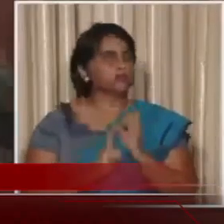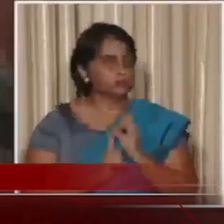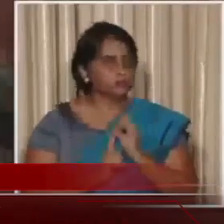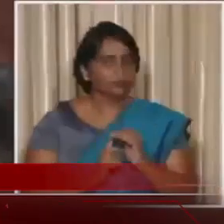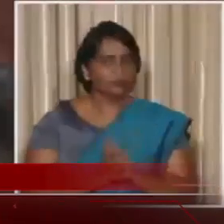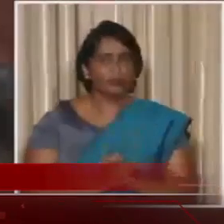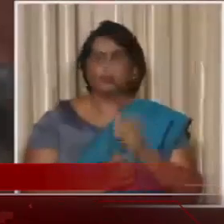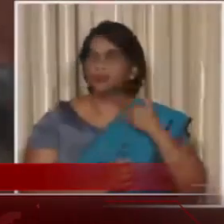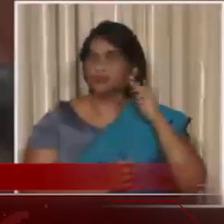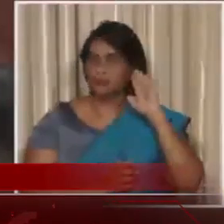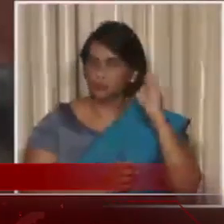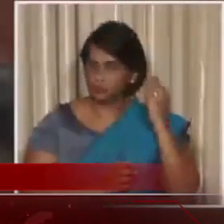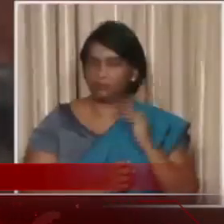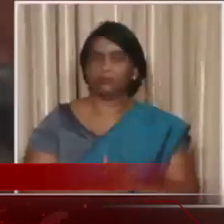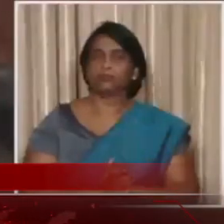Visheshayenma